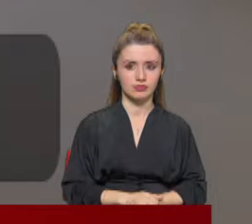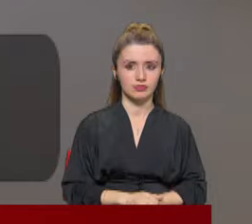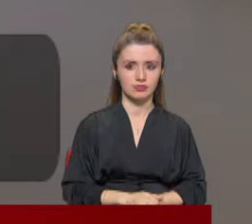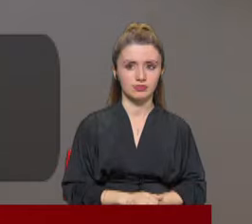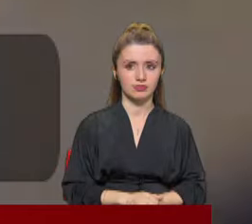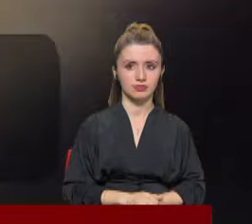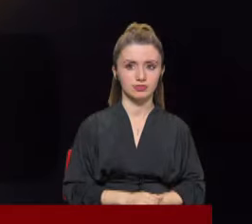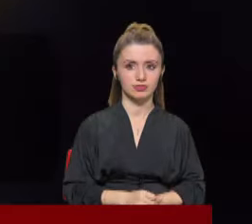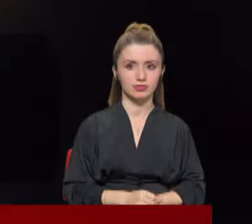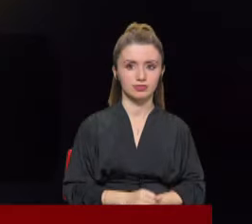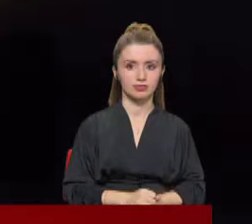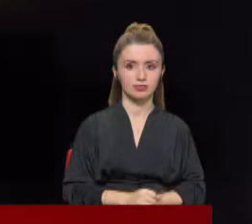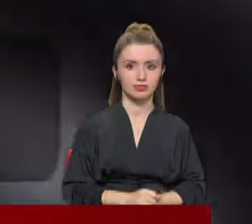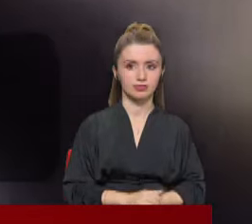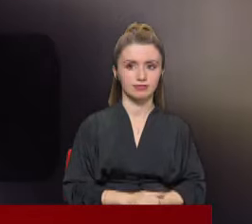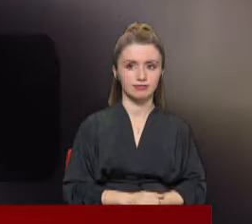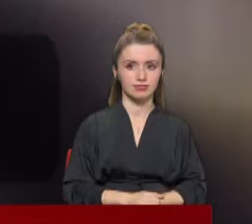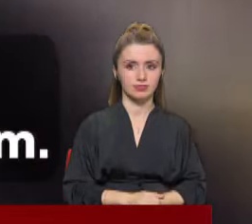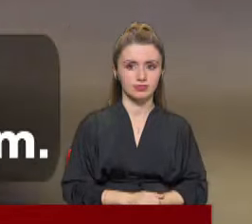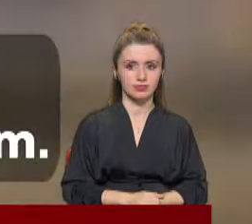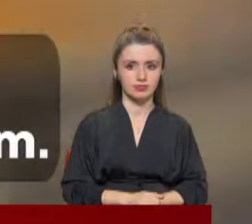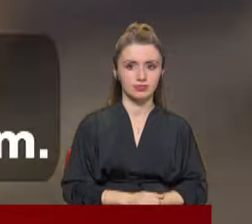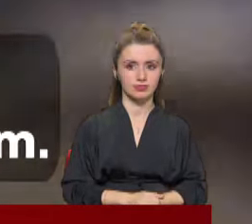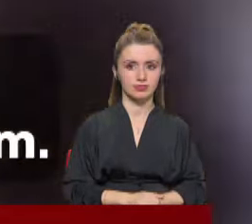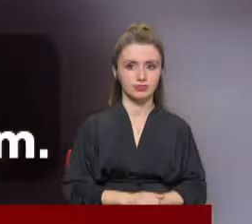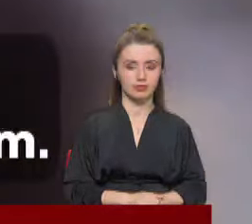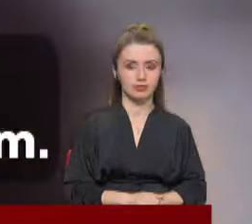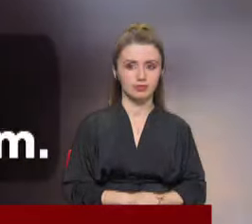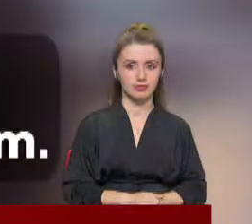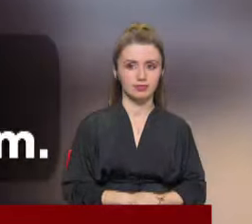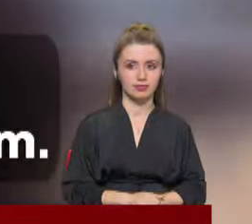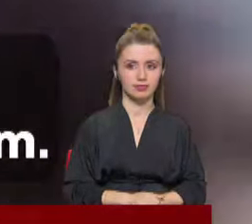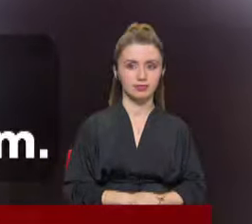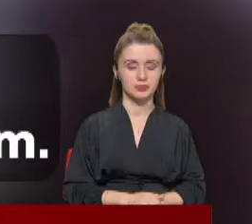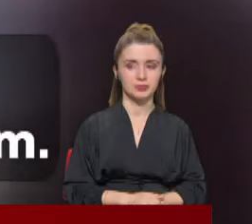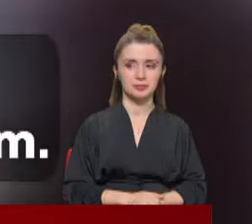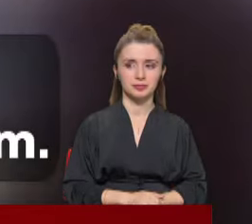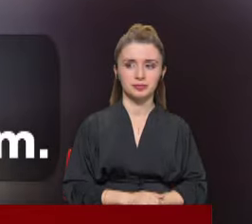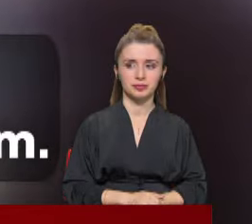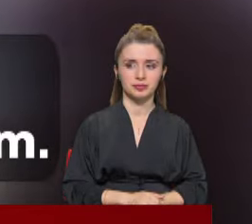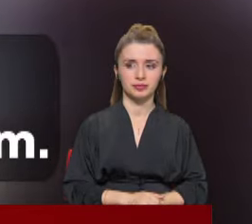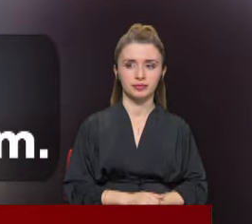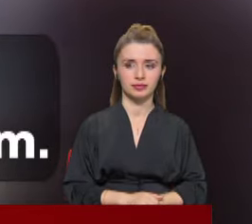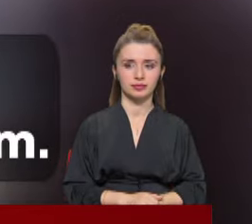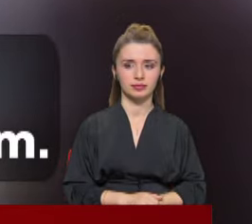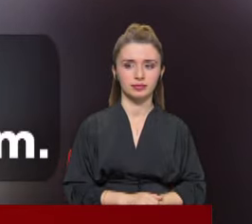Kurban olurum sana. Ben de sana kurban olurum. Ben sana olurum. Ben sana daha çok. Ya ben yapma ya.